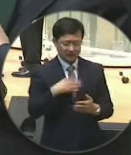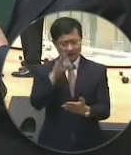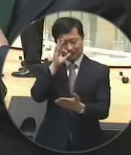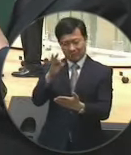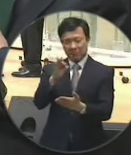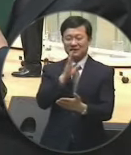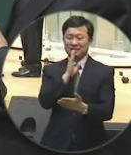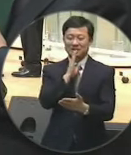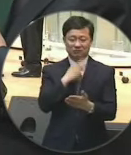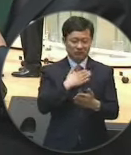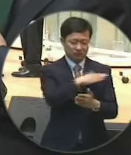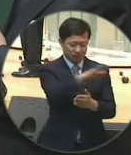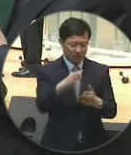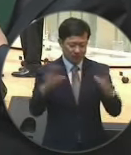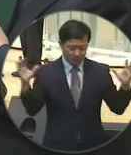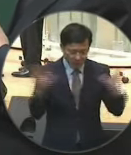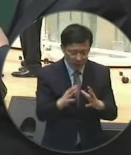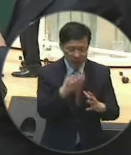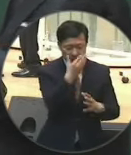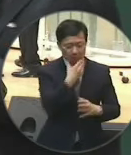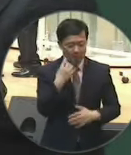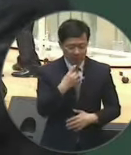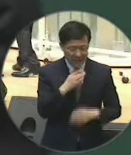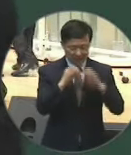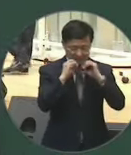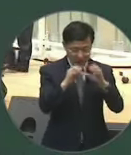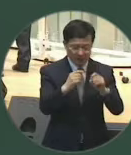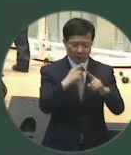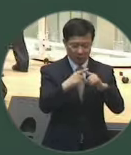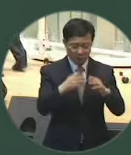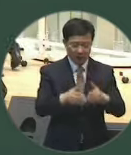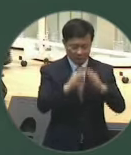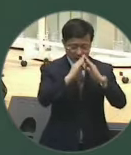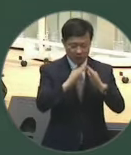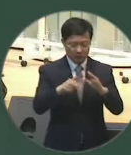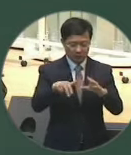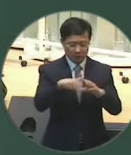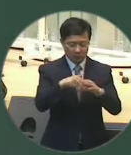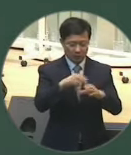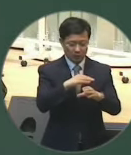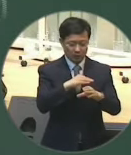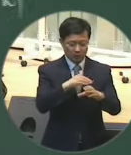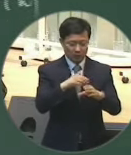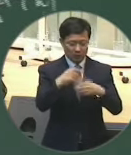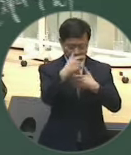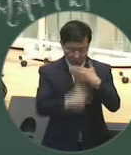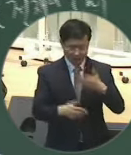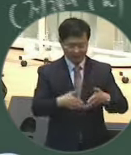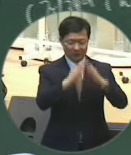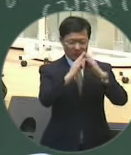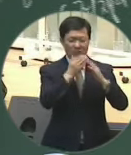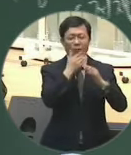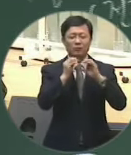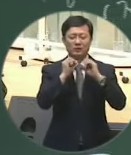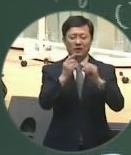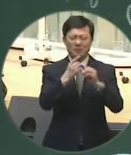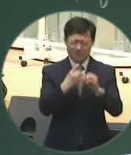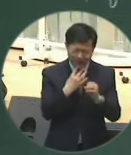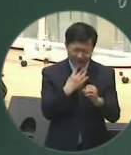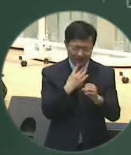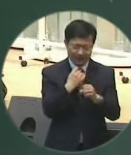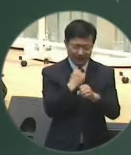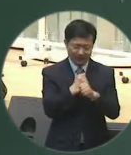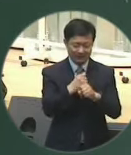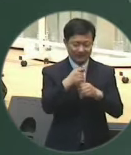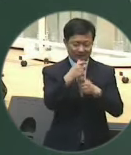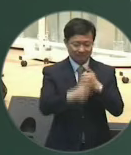한 거예요, 우리가. This is the reason why we say, let us make a general assembly that only preaches the gospel. 오늘부터 기도 안 했던 사람들은 한